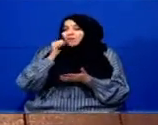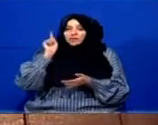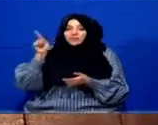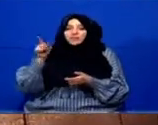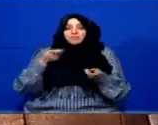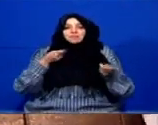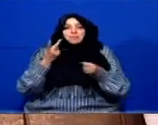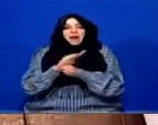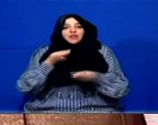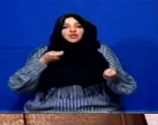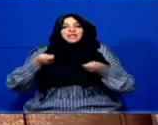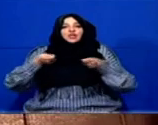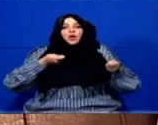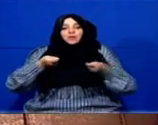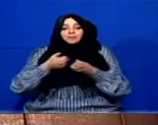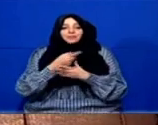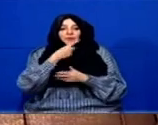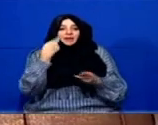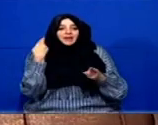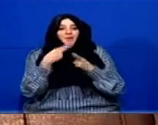الجواب يا اخي عادي